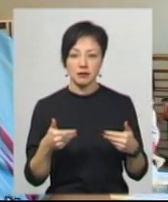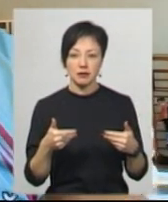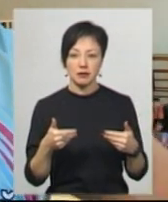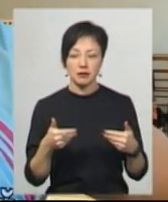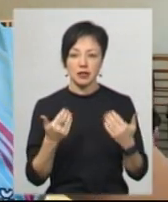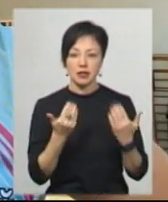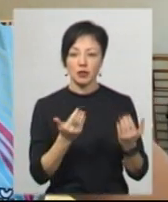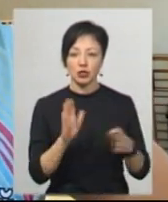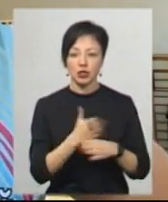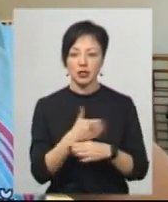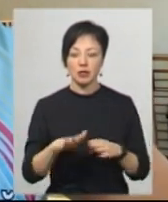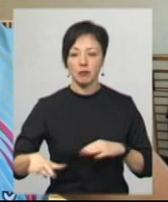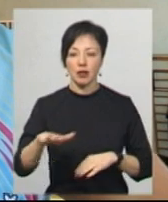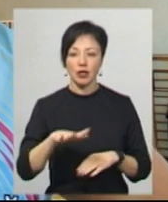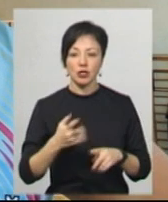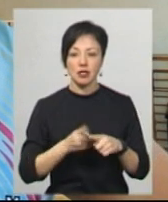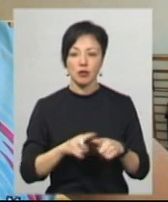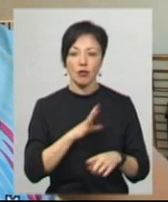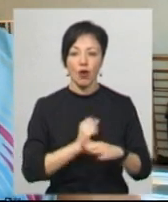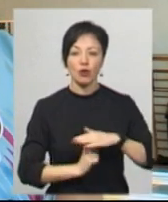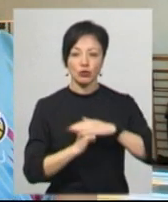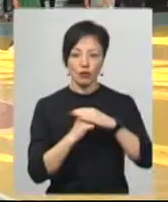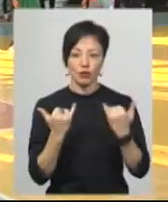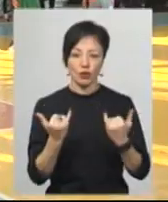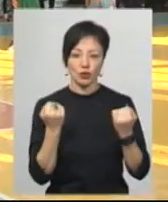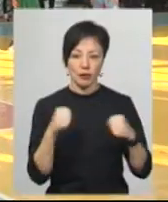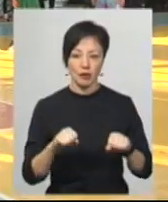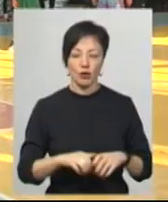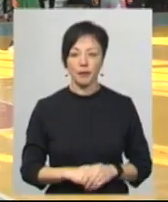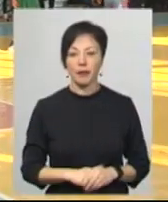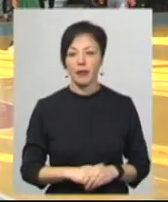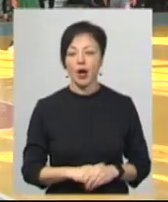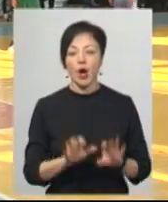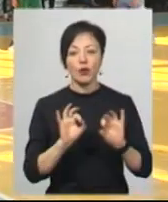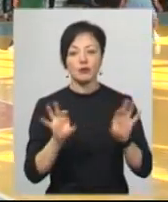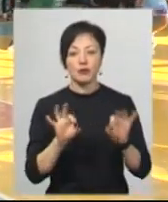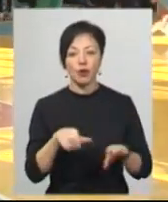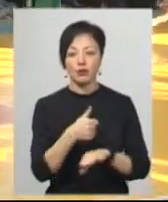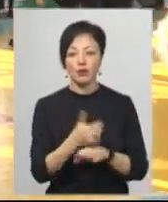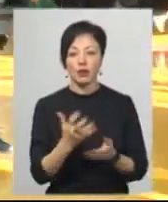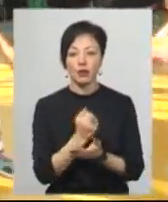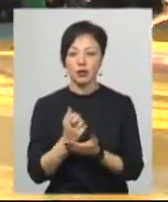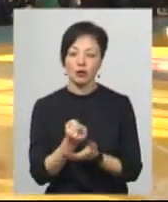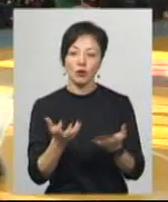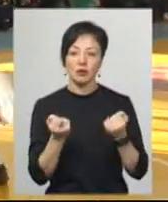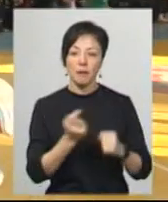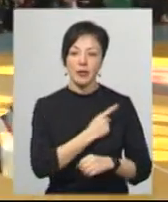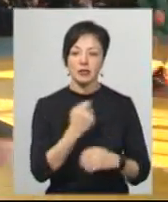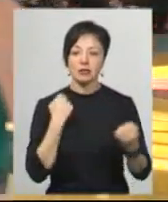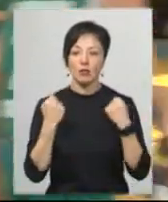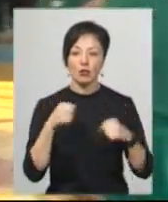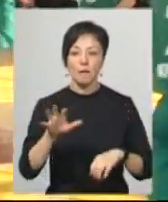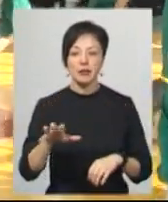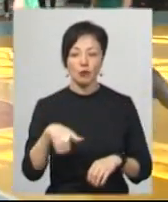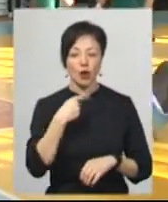їхньої частини майданчика, тому це було основою сьогоднішньої перемоги. Василь Федоряк розповідає, основне досягнення отримав майстра спорту з